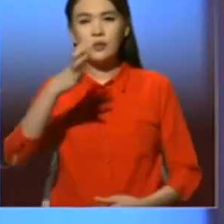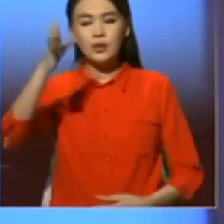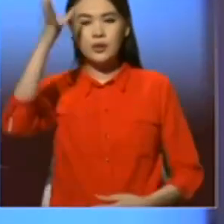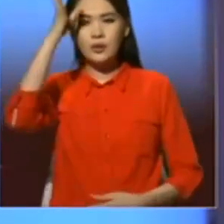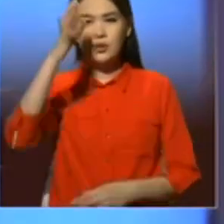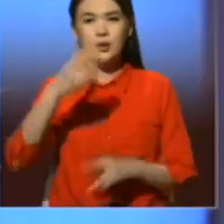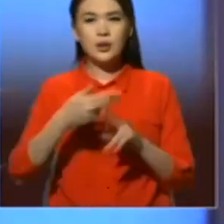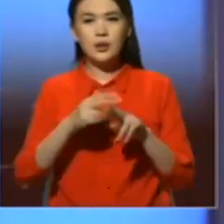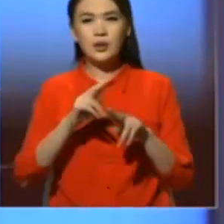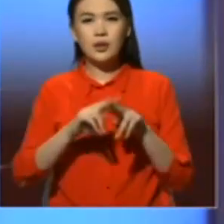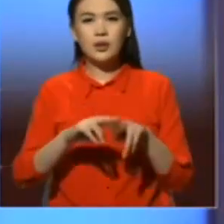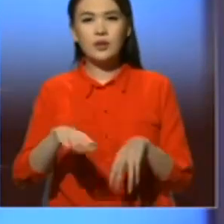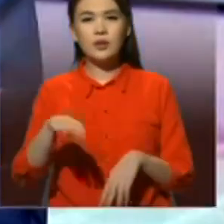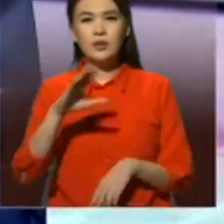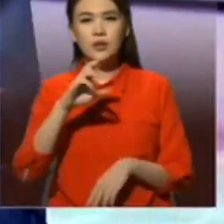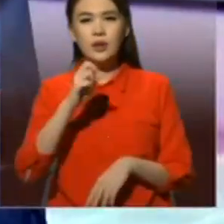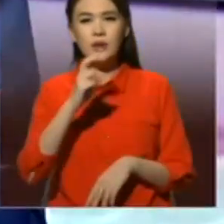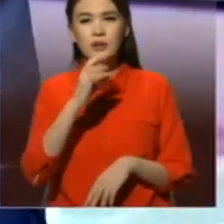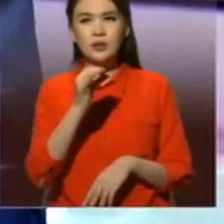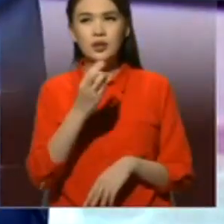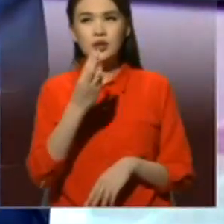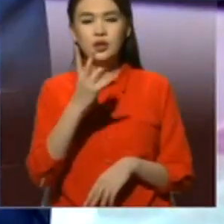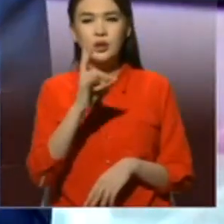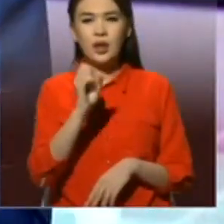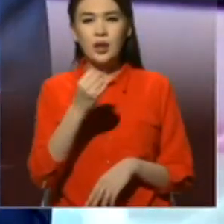кандидаты доцент Владимир Шнайдер мырза.